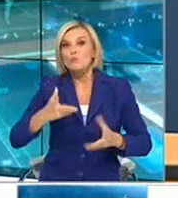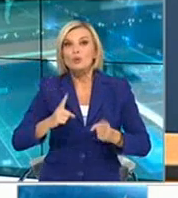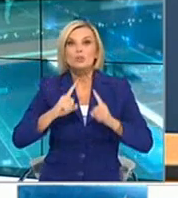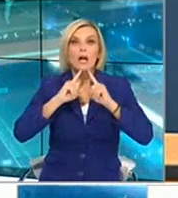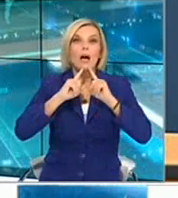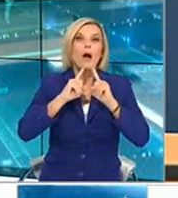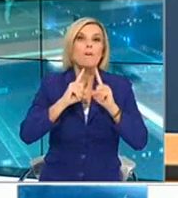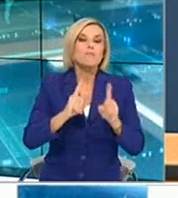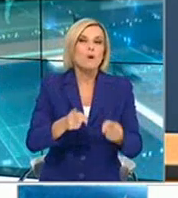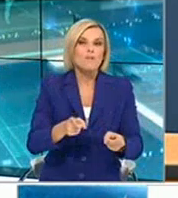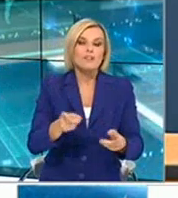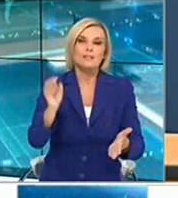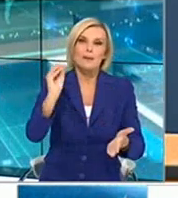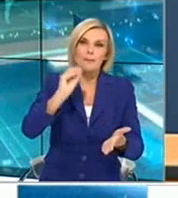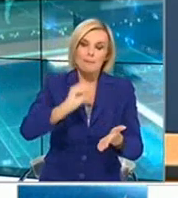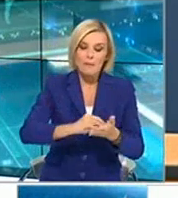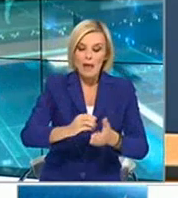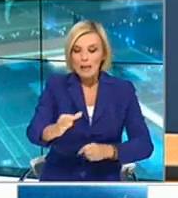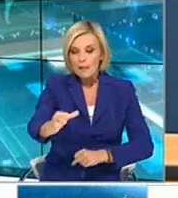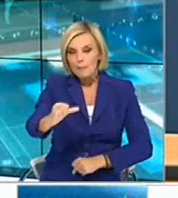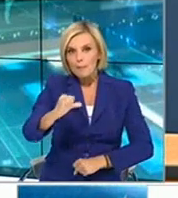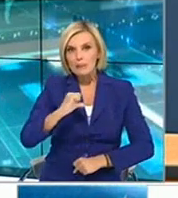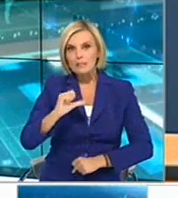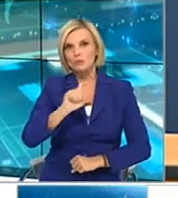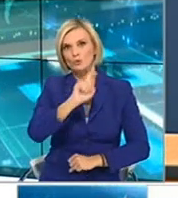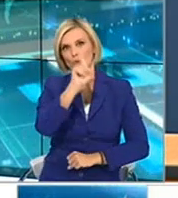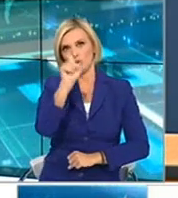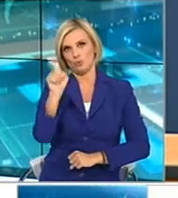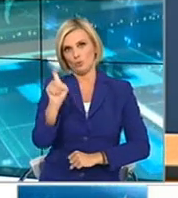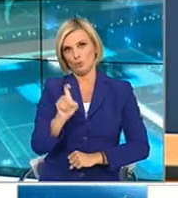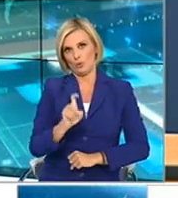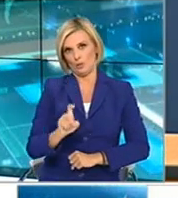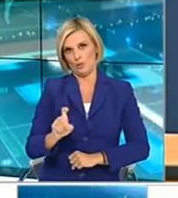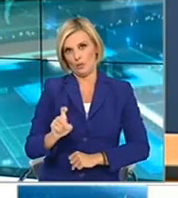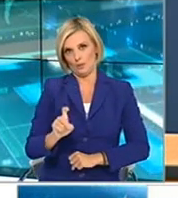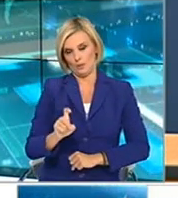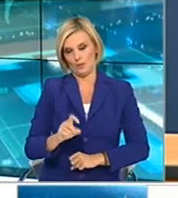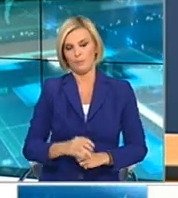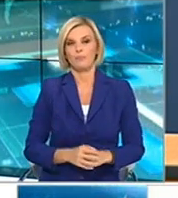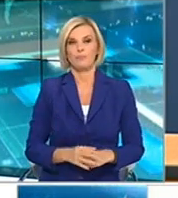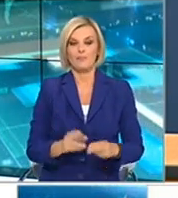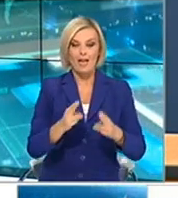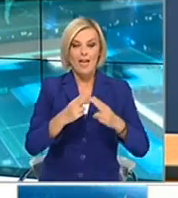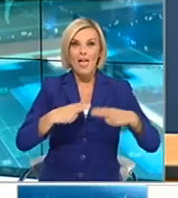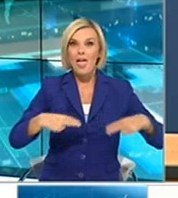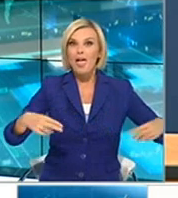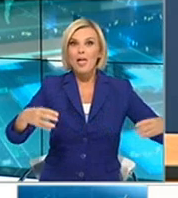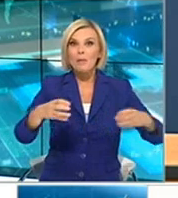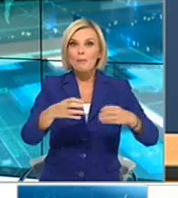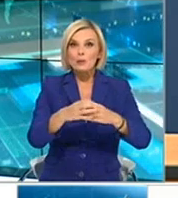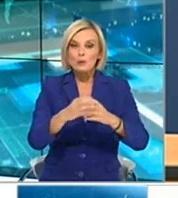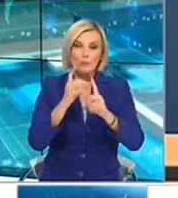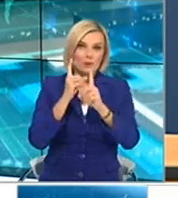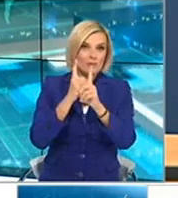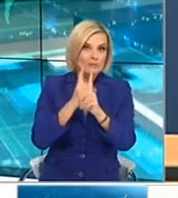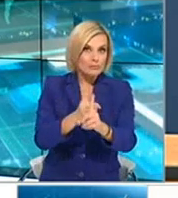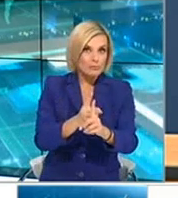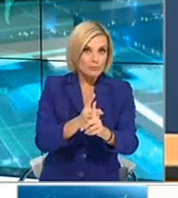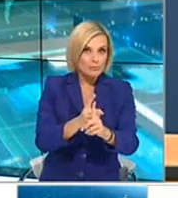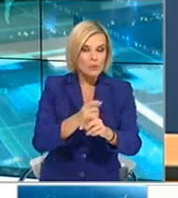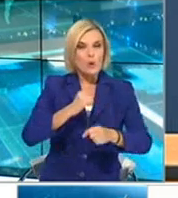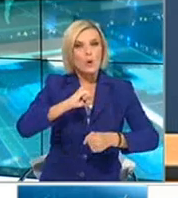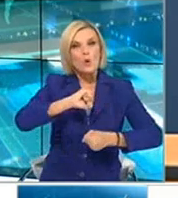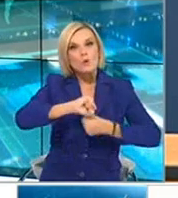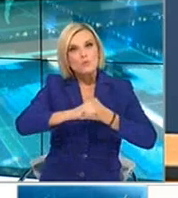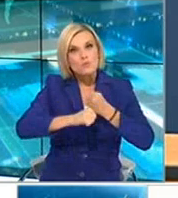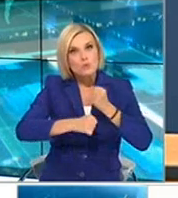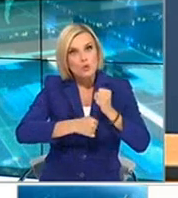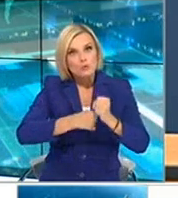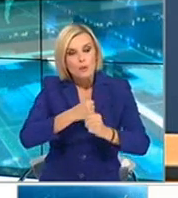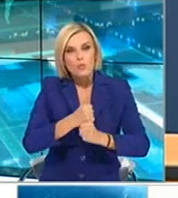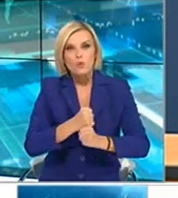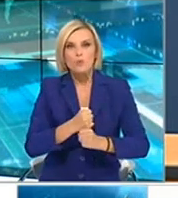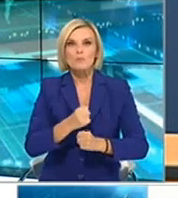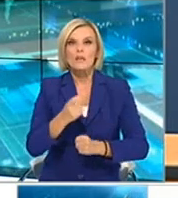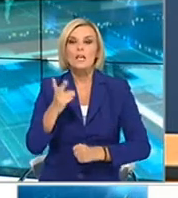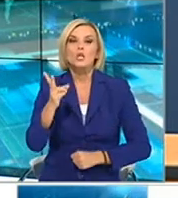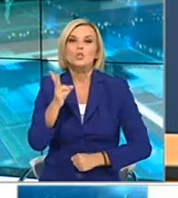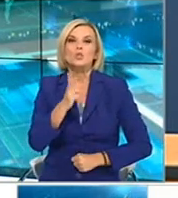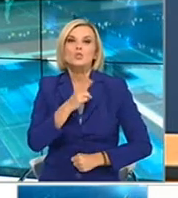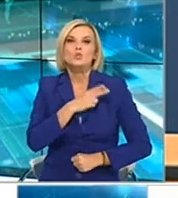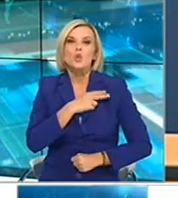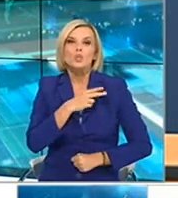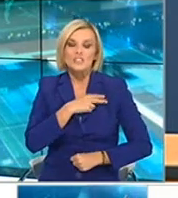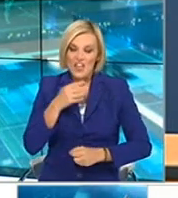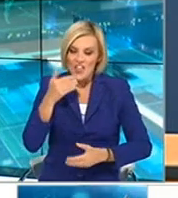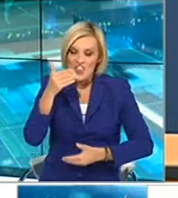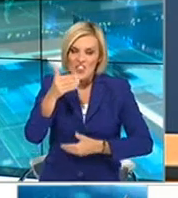στην κανονικότητα του πληθυσμού μας. Η Επιτροπή προσπαθεί να εισηγείται με το κατά το δυνατόν αρτιότερο επιστημονικό